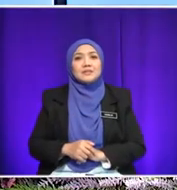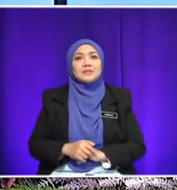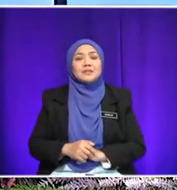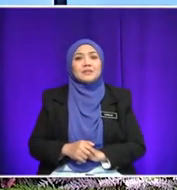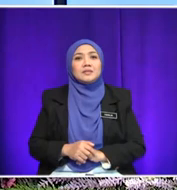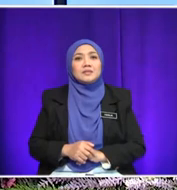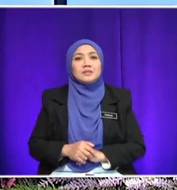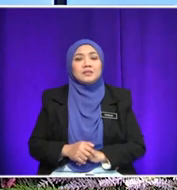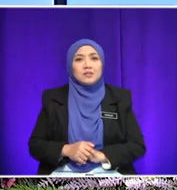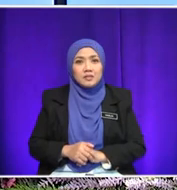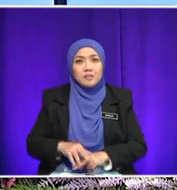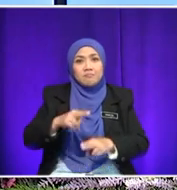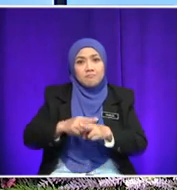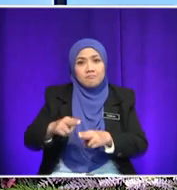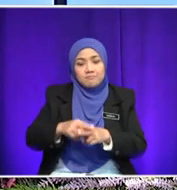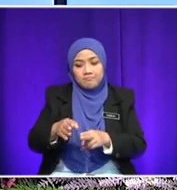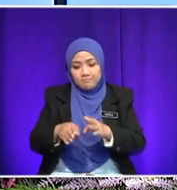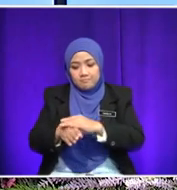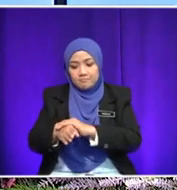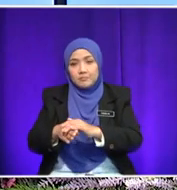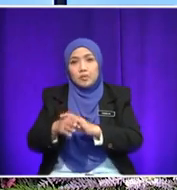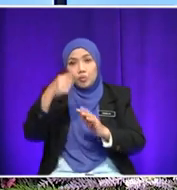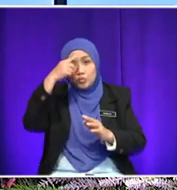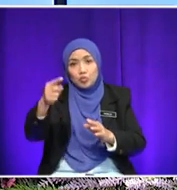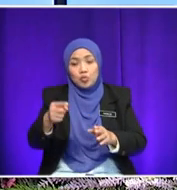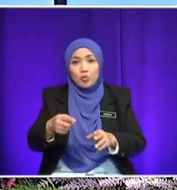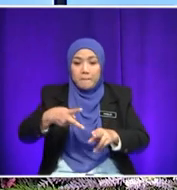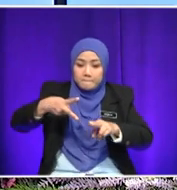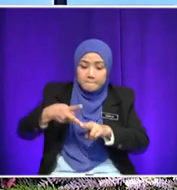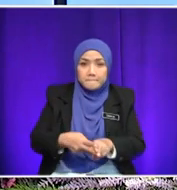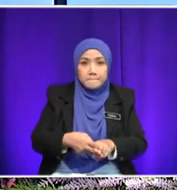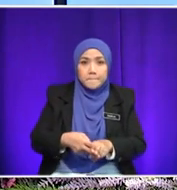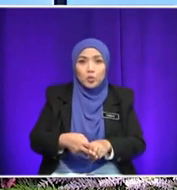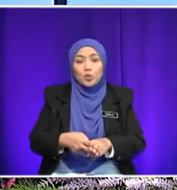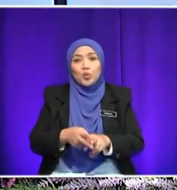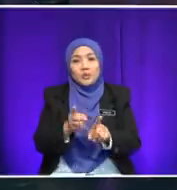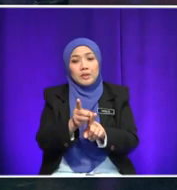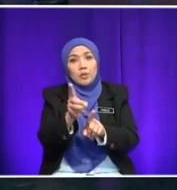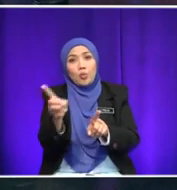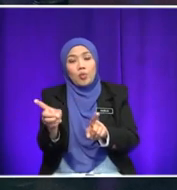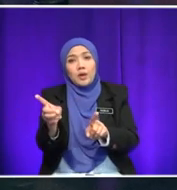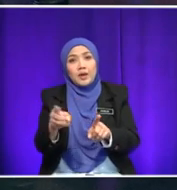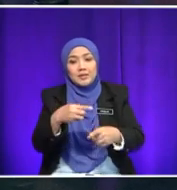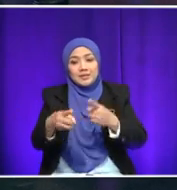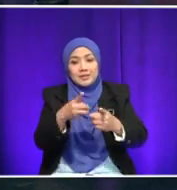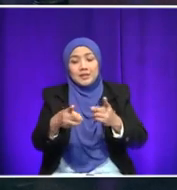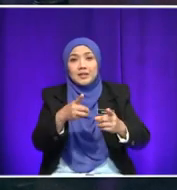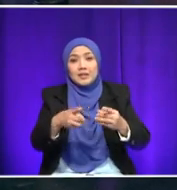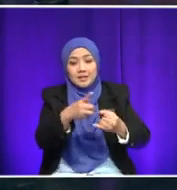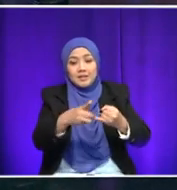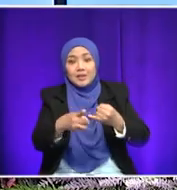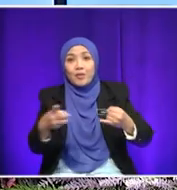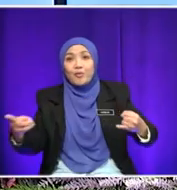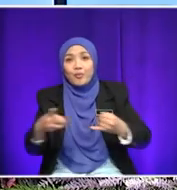untuk memotong dawai tadi atau memotong bunga yang buat gua bahan yang ini yang kita katakan tadi